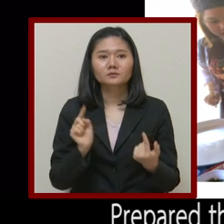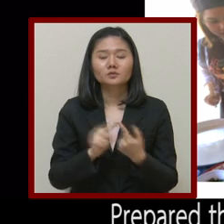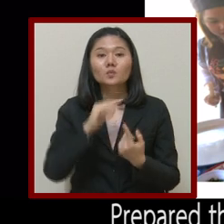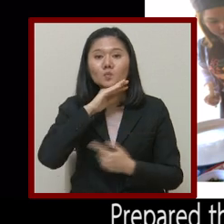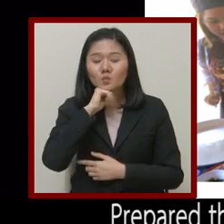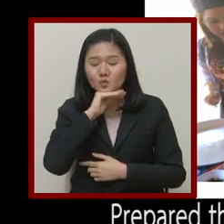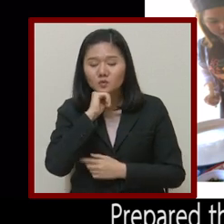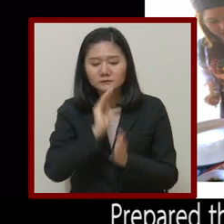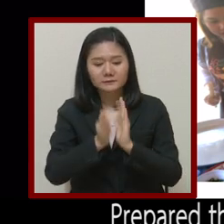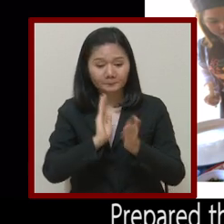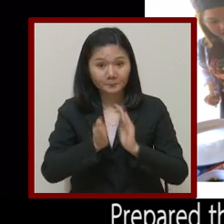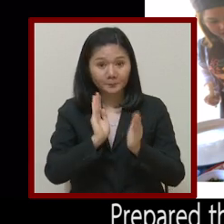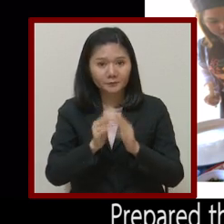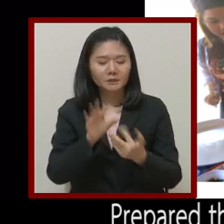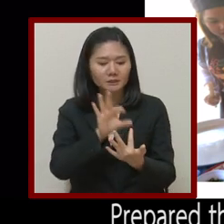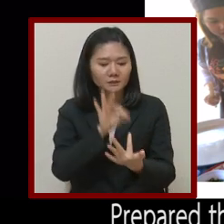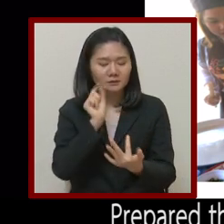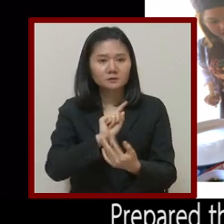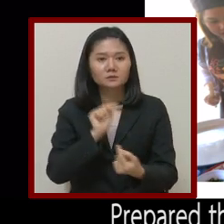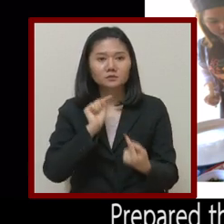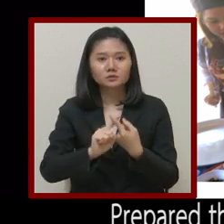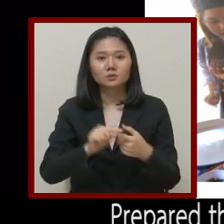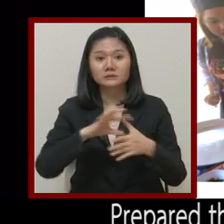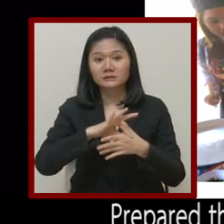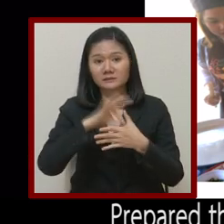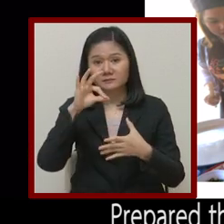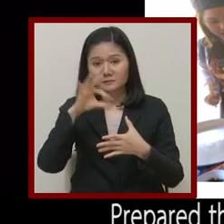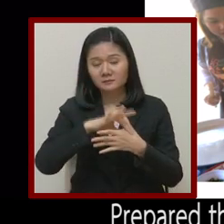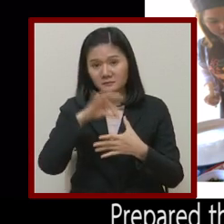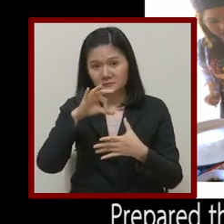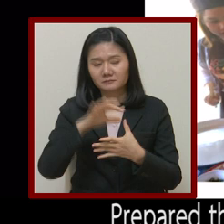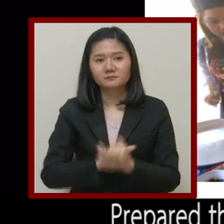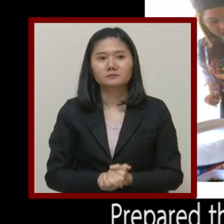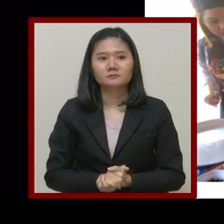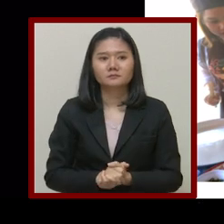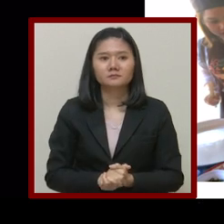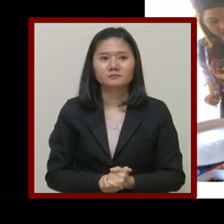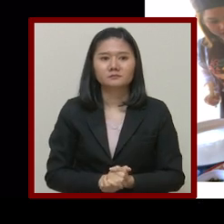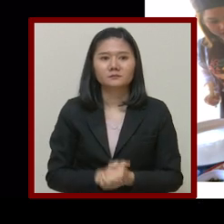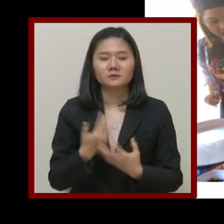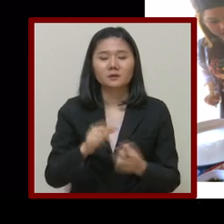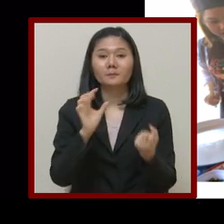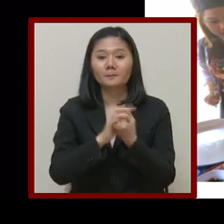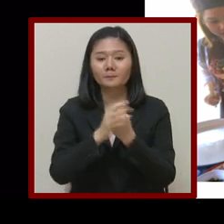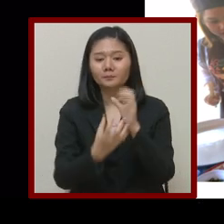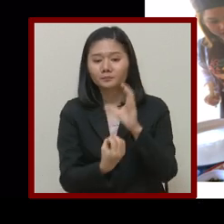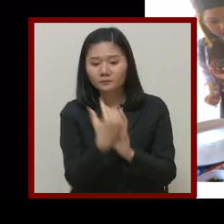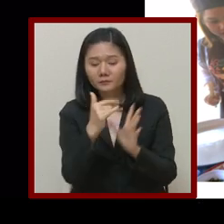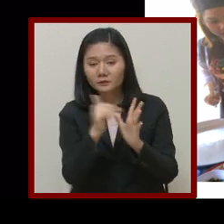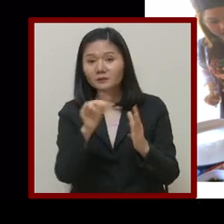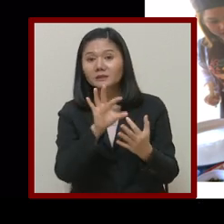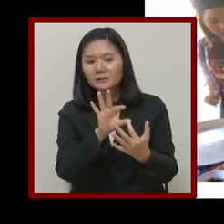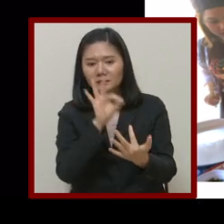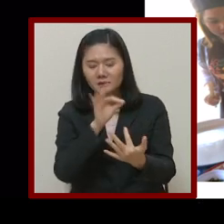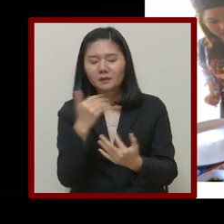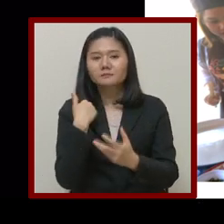ตัวหมูสับมาเนี่ยเราก็จะต้องเลี่ยงส่วนที่เป็นไขมันที่มีมันติดมาใช่ไหมคะแล้วก็สมุนไพรที่เลือกมาเนี่ยก็